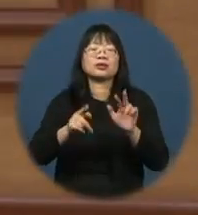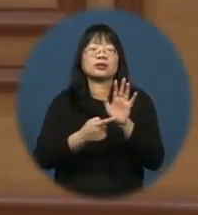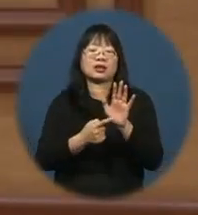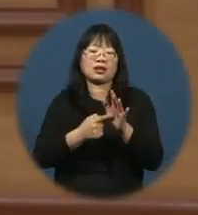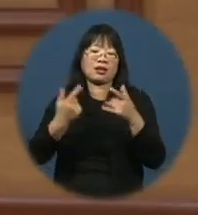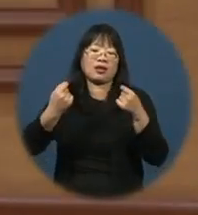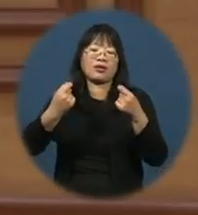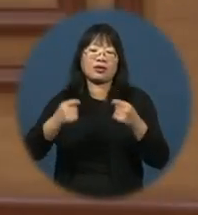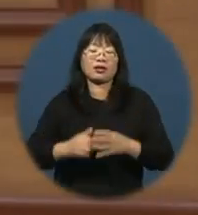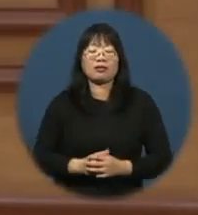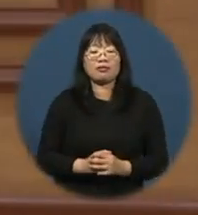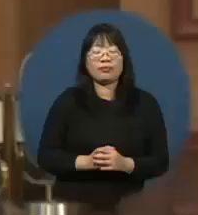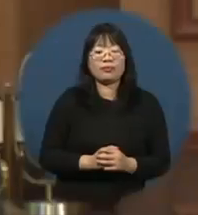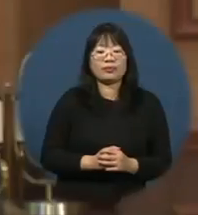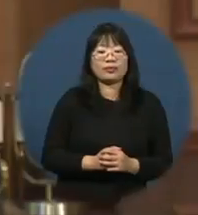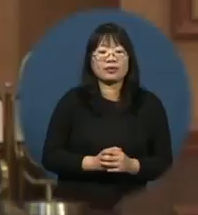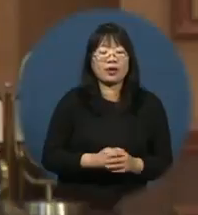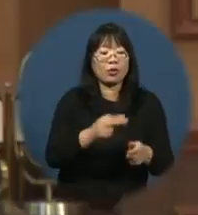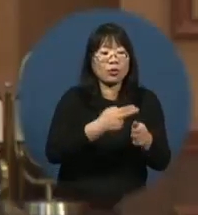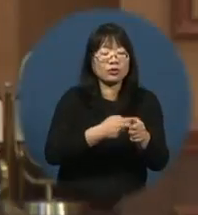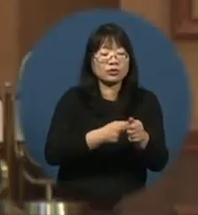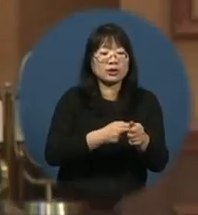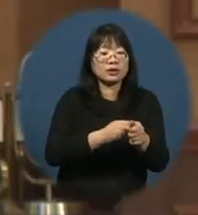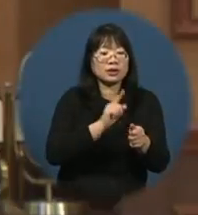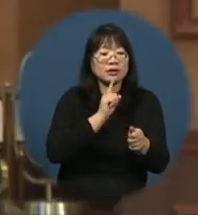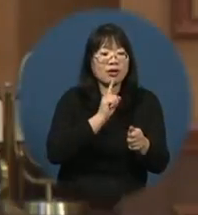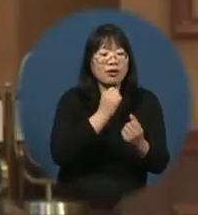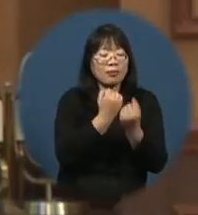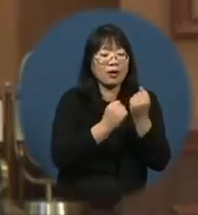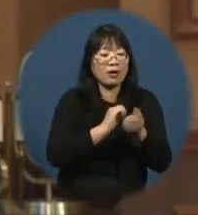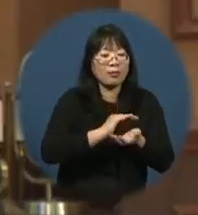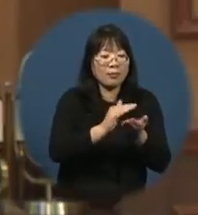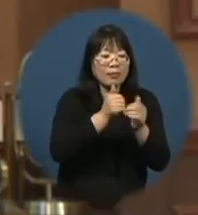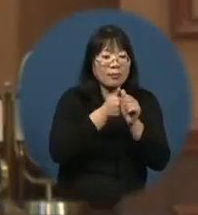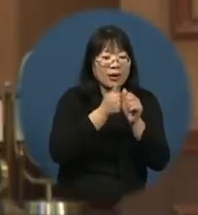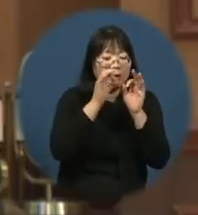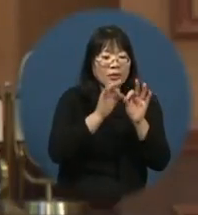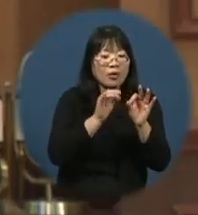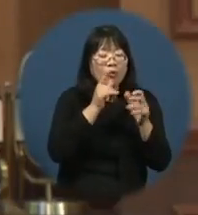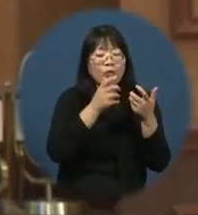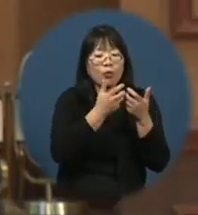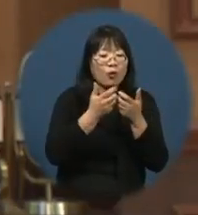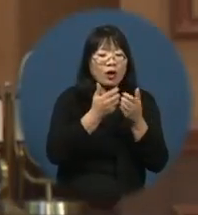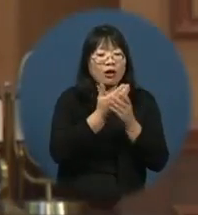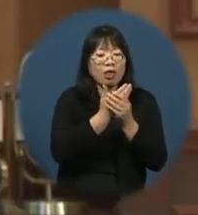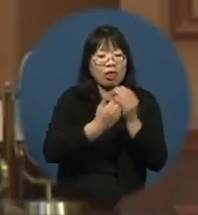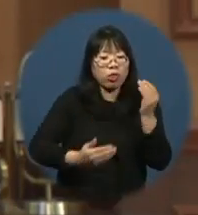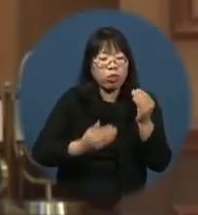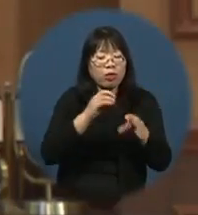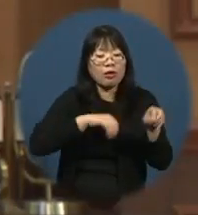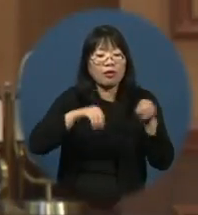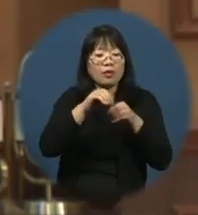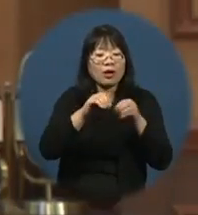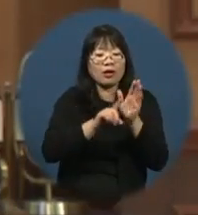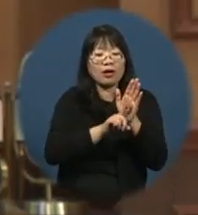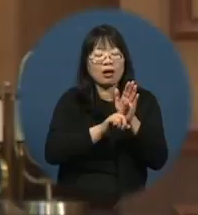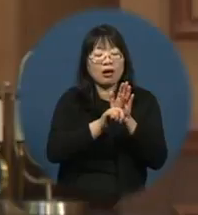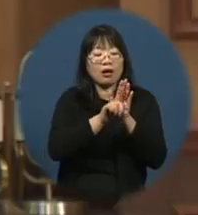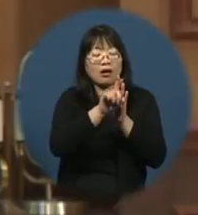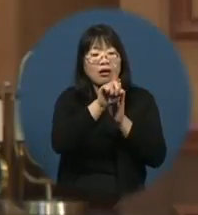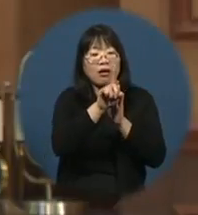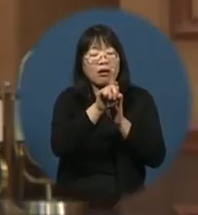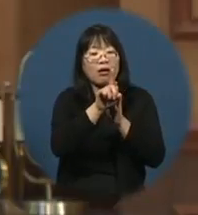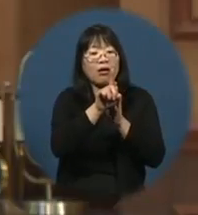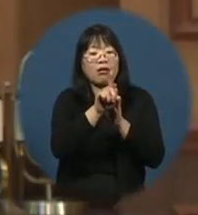생각하고 있습니다. 네. 그리고 교수님 설명에 의하면 얼음이 녹으면 녹을수록 이 기온